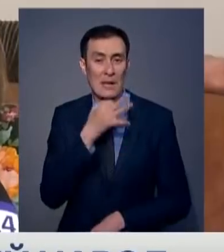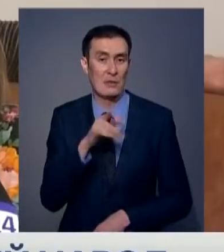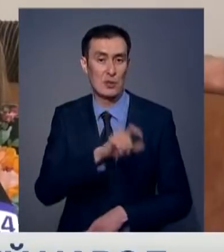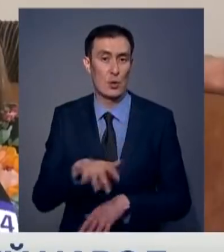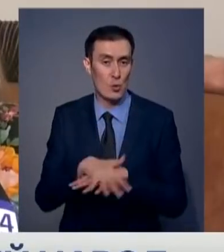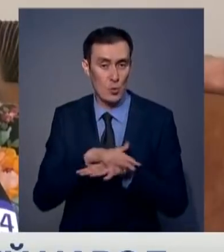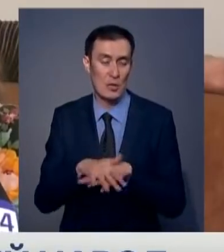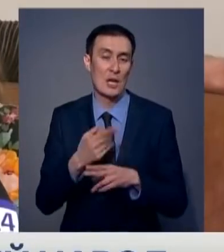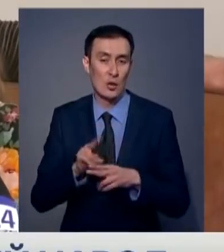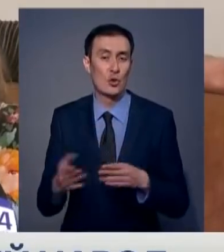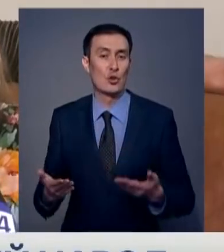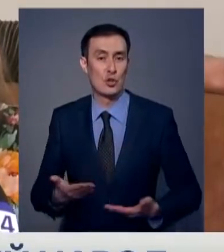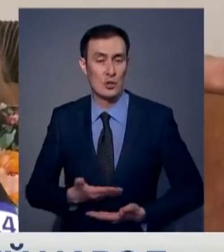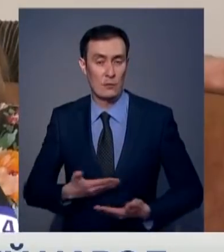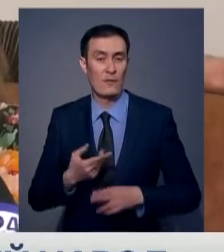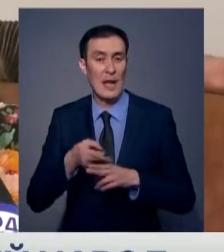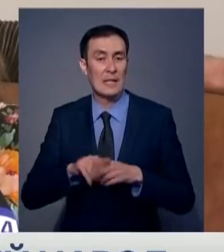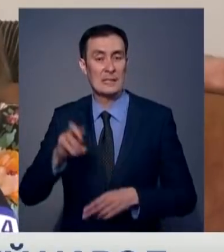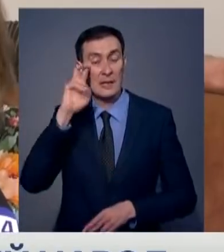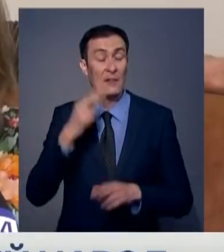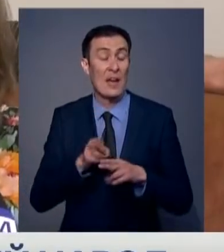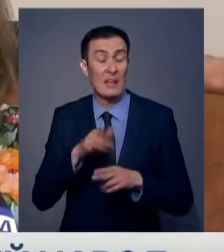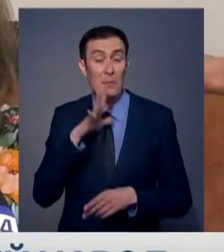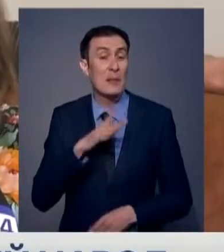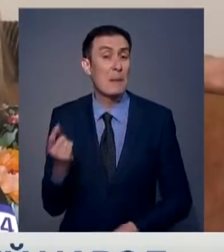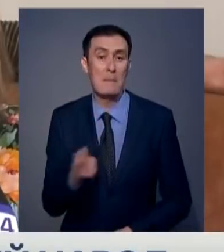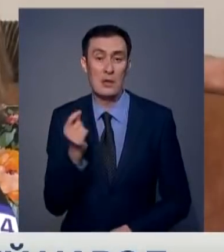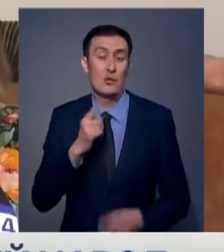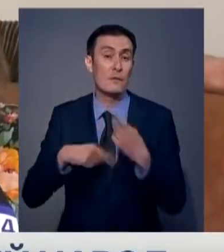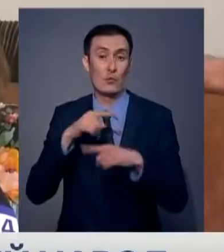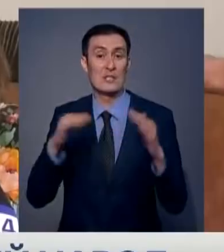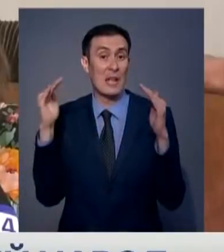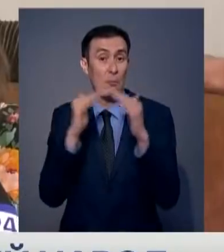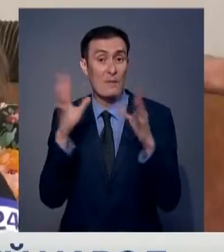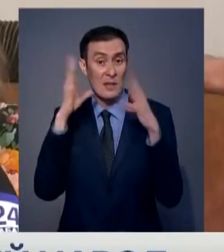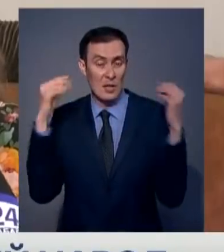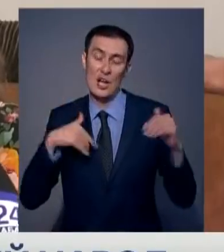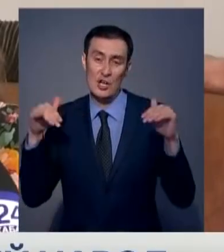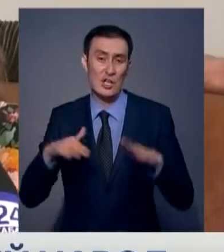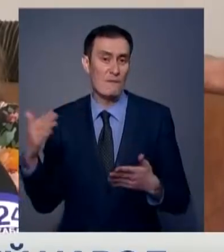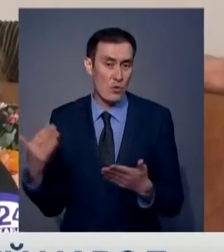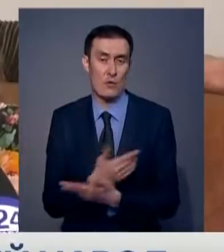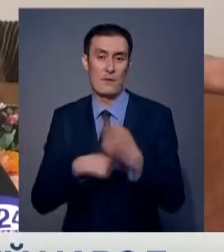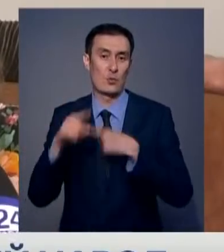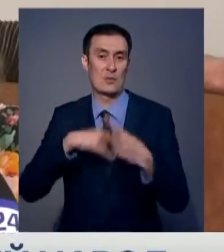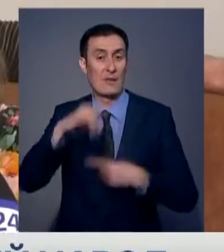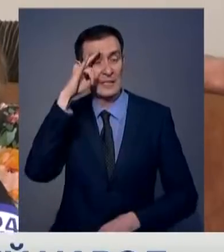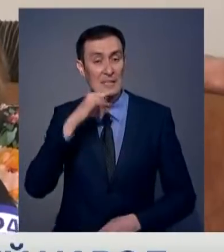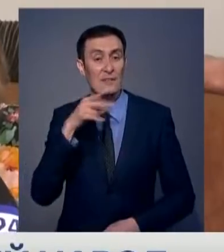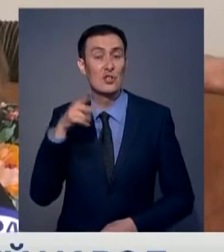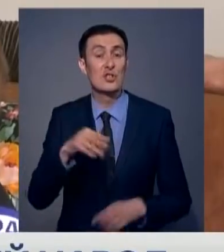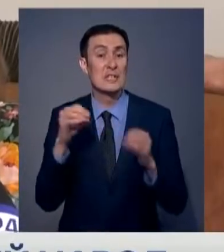люди, проживающие в этой стране. Этого времени оказалось так мало, что, вернувшись домой в Нидерланды, я решила вновь приехать в Казахстан. И